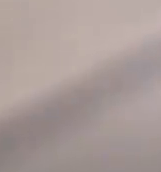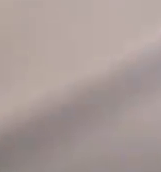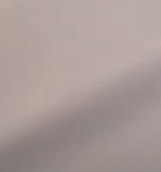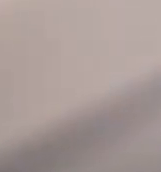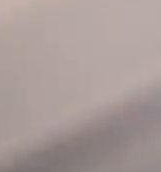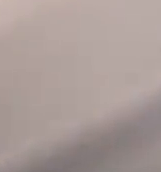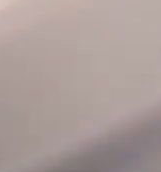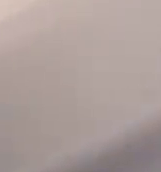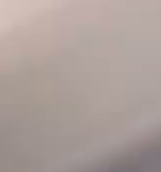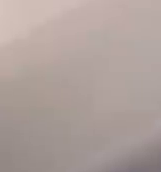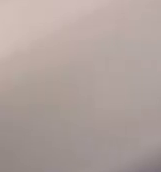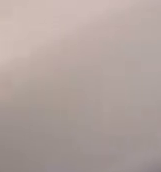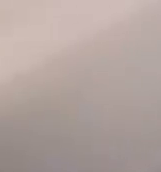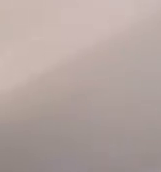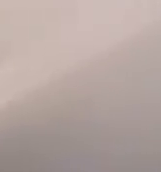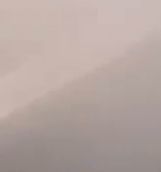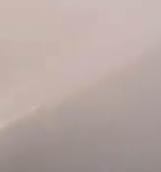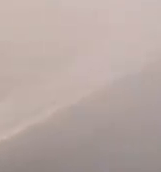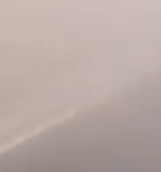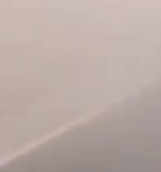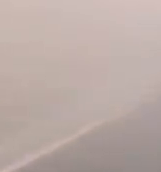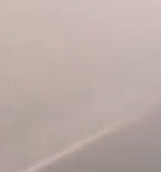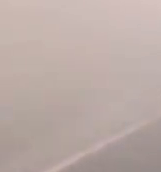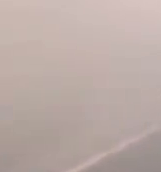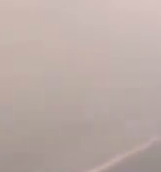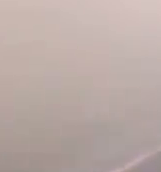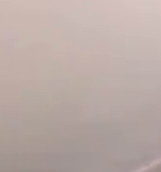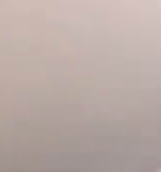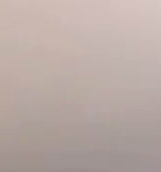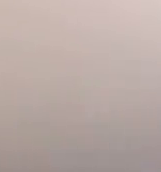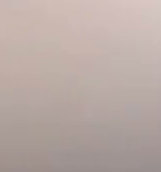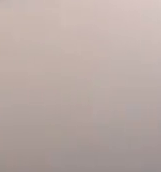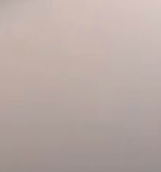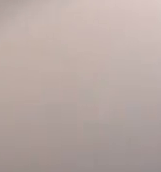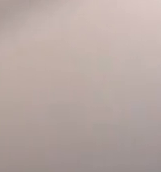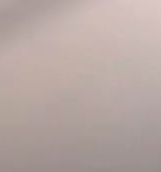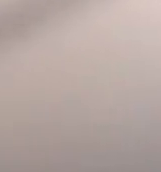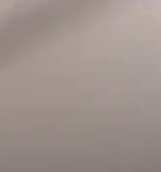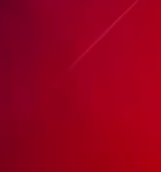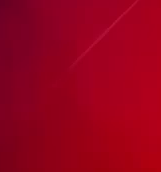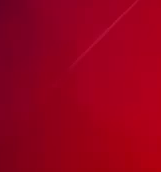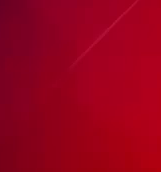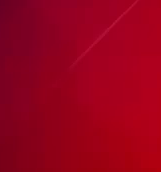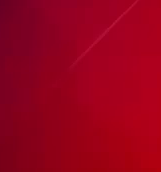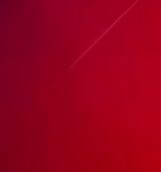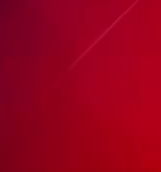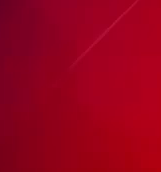TV at sa www.gmanews.tv.